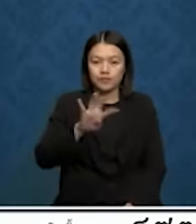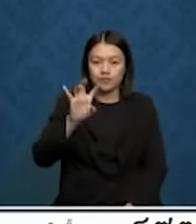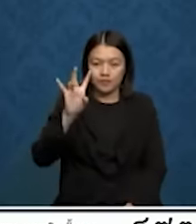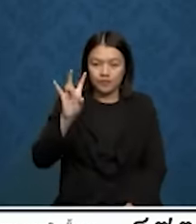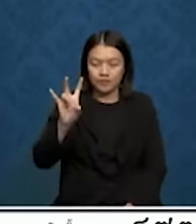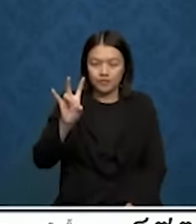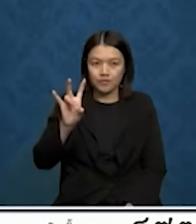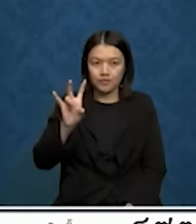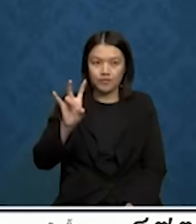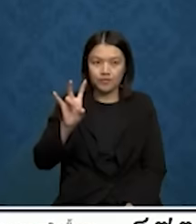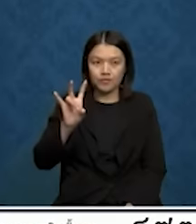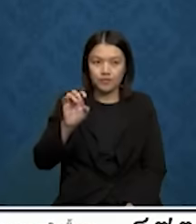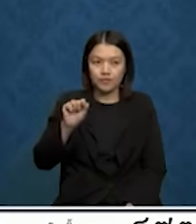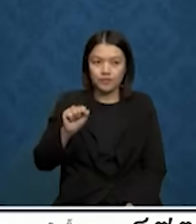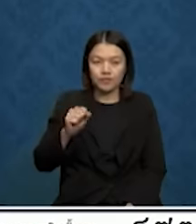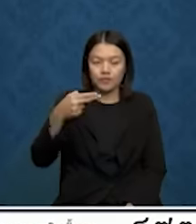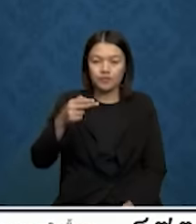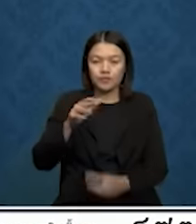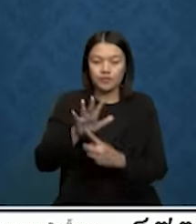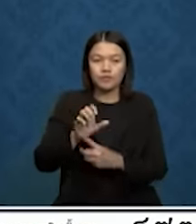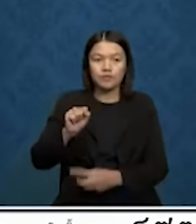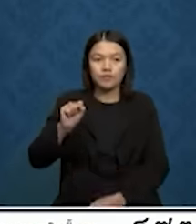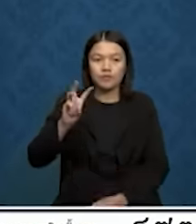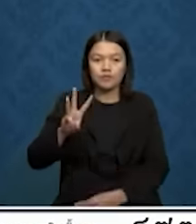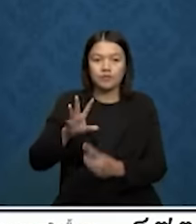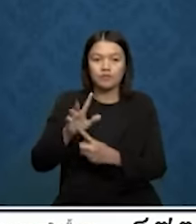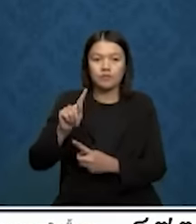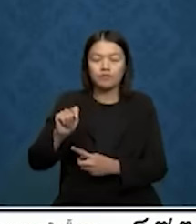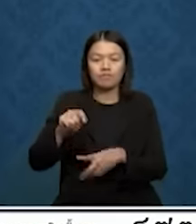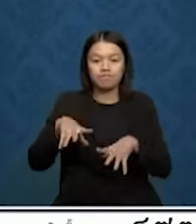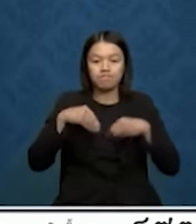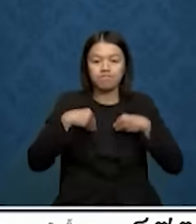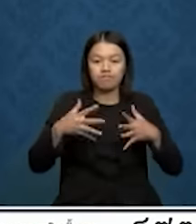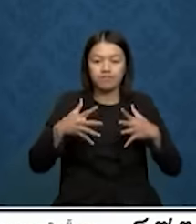407นายสหัสสวัสดิ์คุ้มคง ไม่เห็นชอบครับ